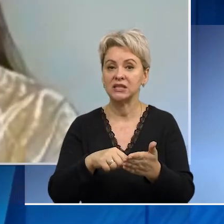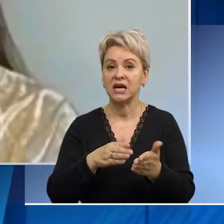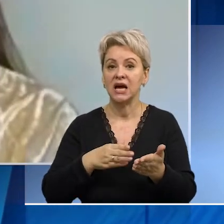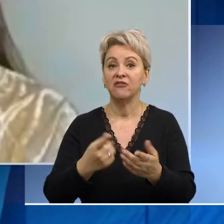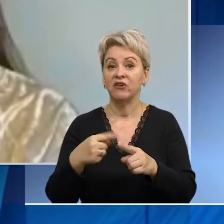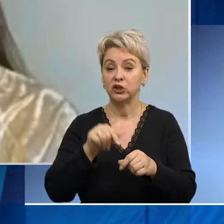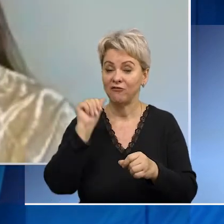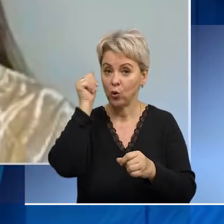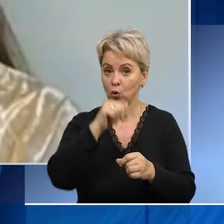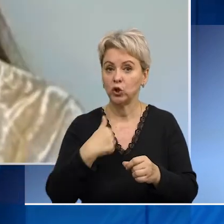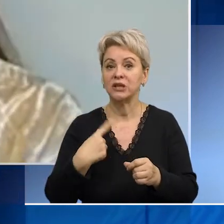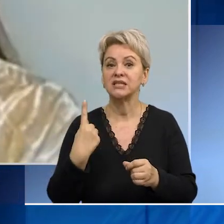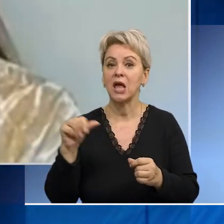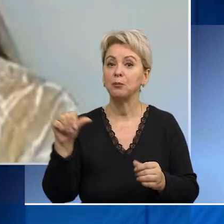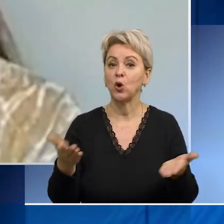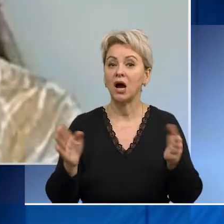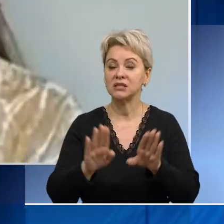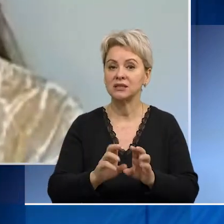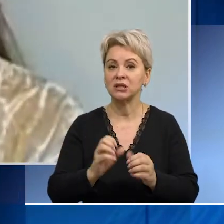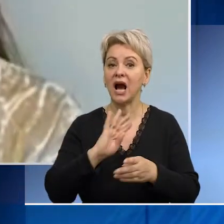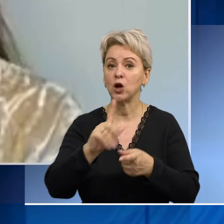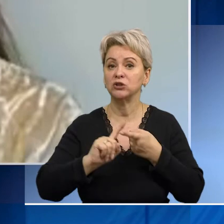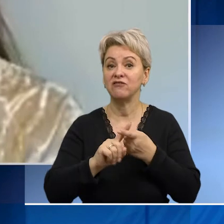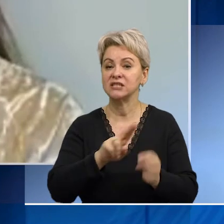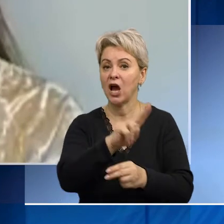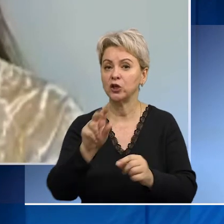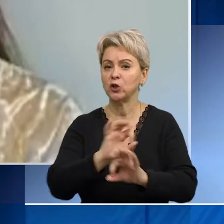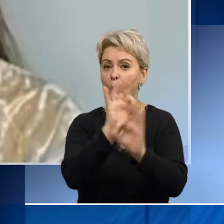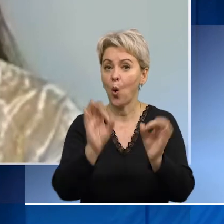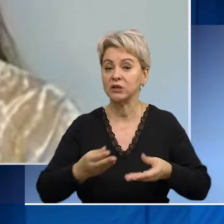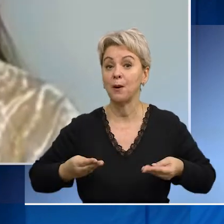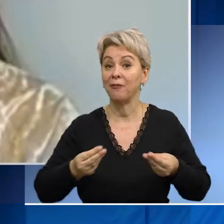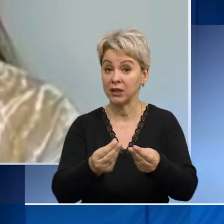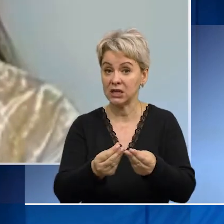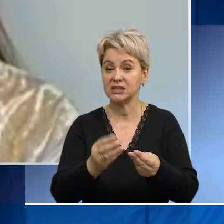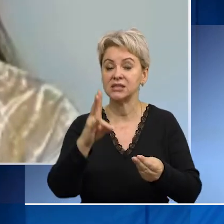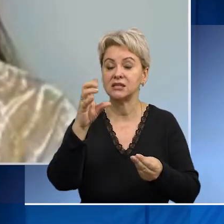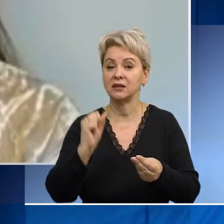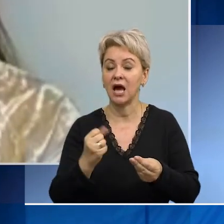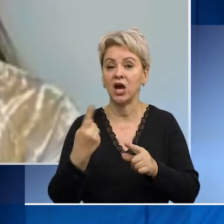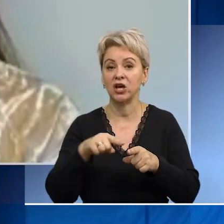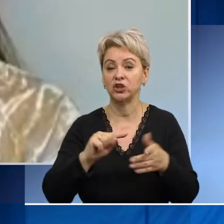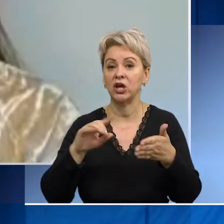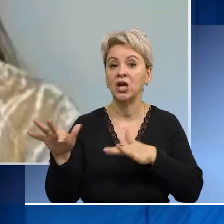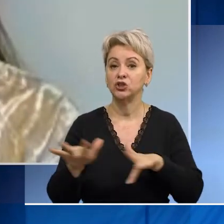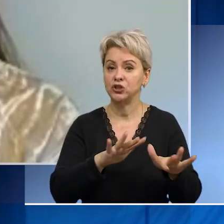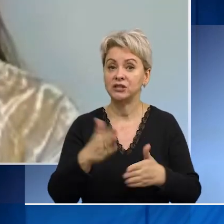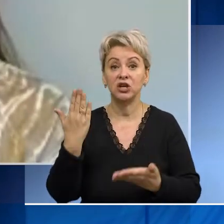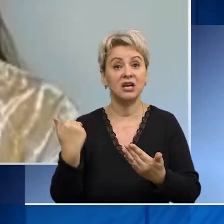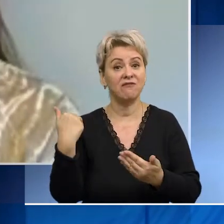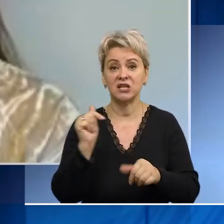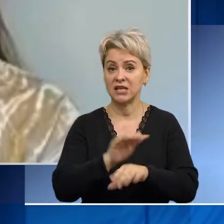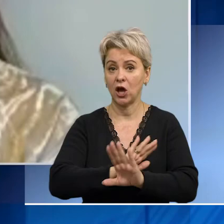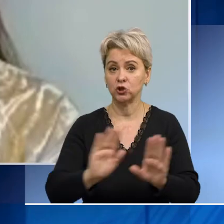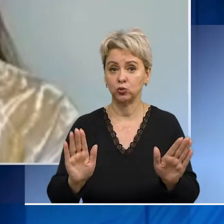вопрос в свете этого года. У нас буквально минутка осталась. Коронавирус вообще каким-то образом отразился на вот этой деятельности или